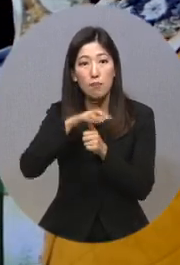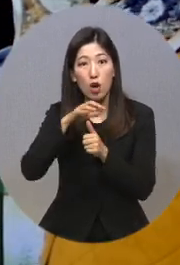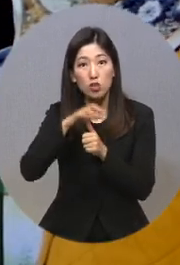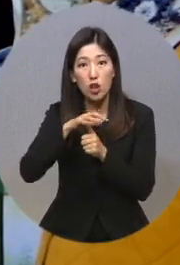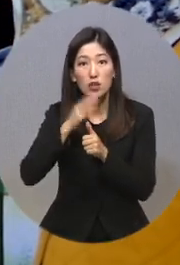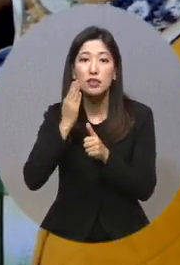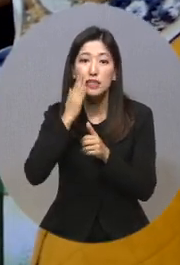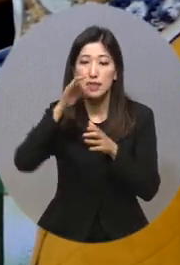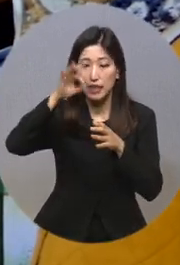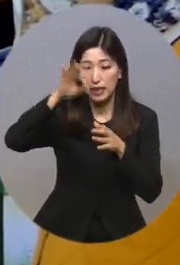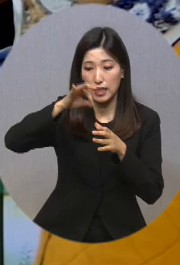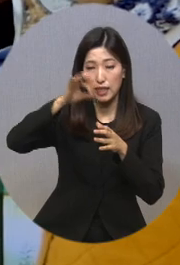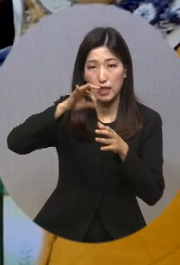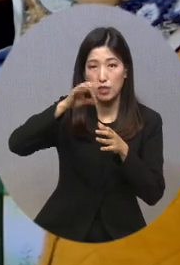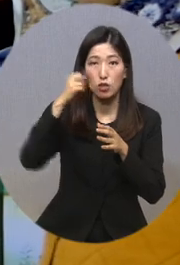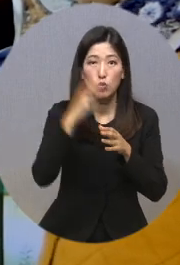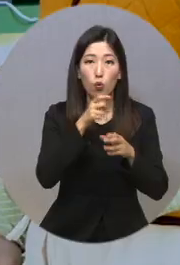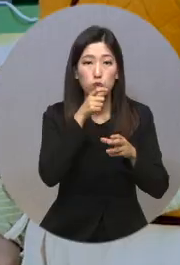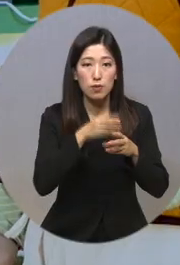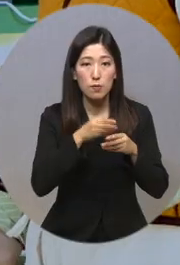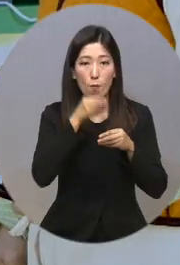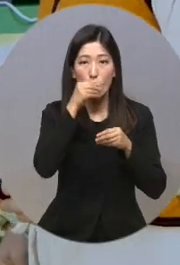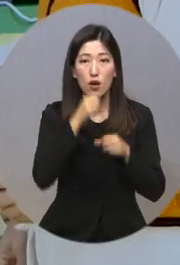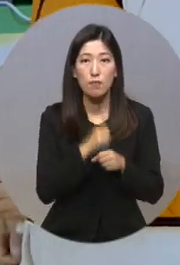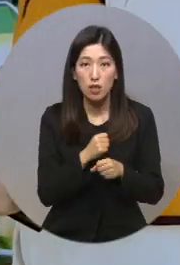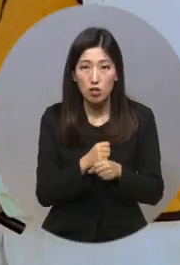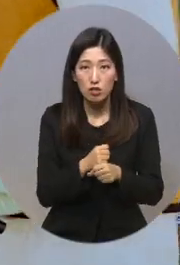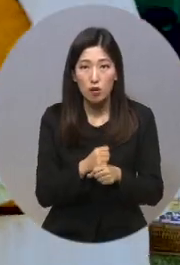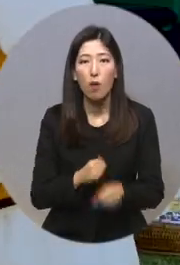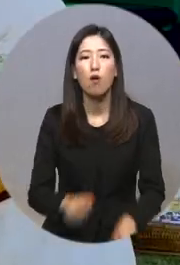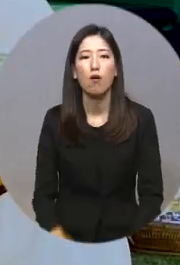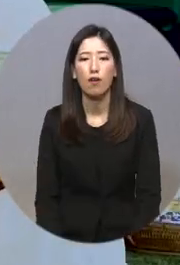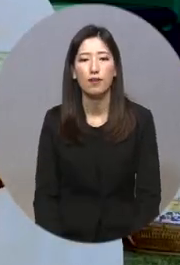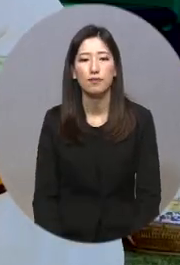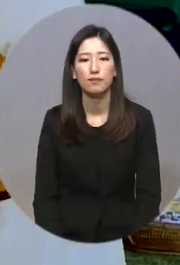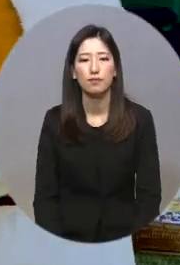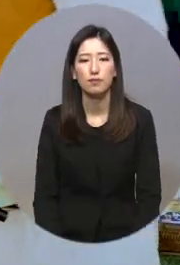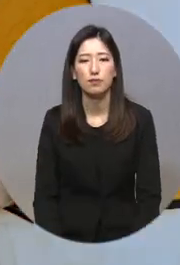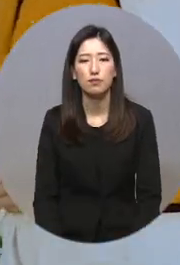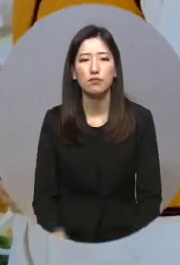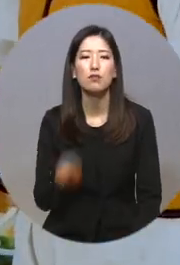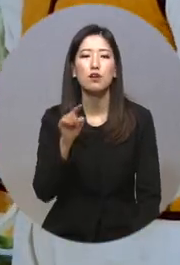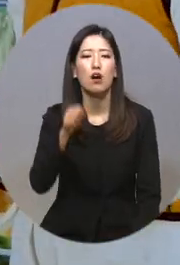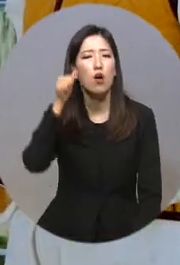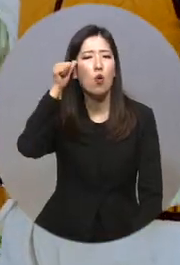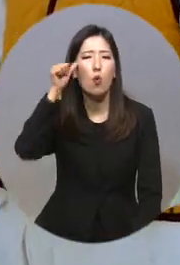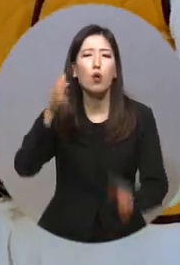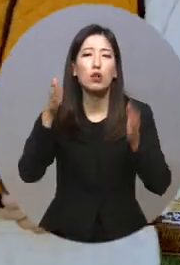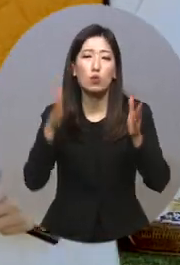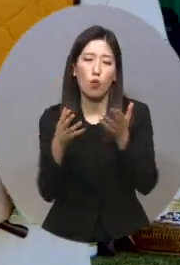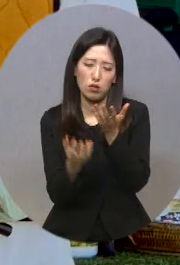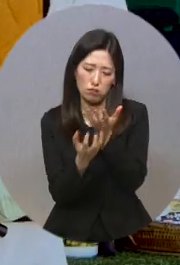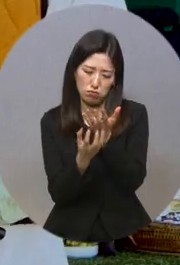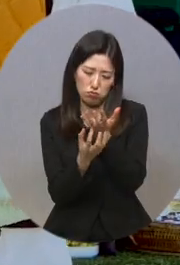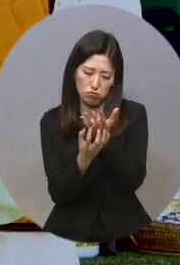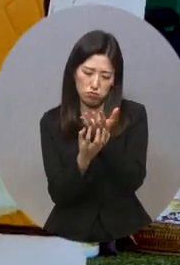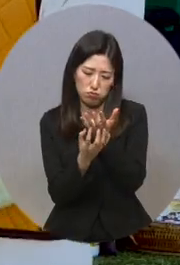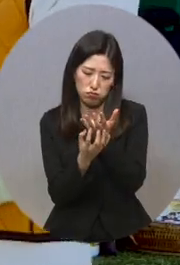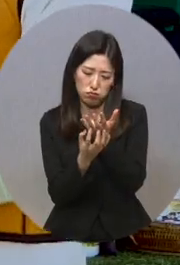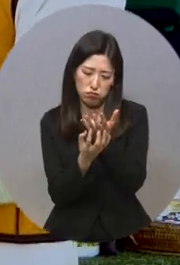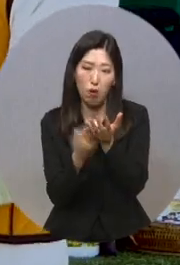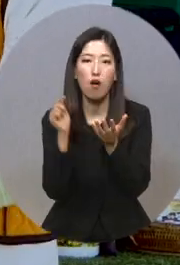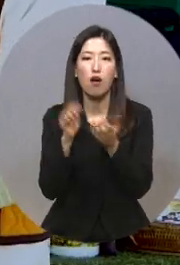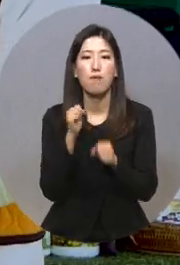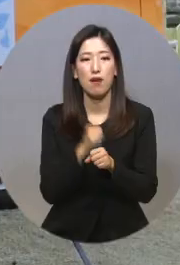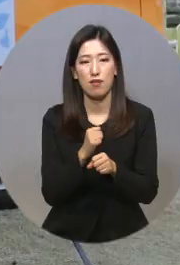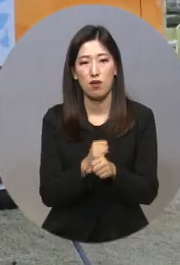차로 이렇게 이 액상으로 만드신 거죠? 예예. 예. 드시기 편하게 제가 만들었고 5일 동안 다렸기 때문에 네.